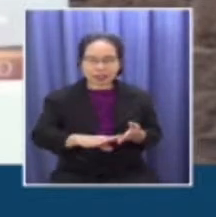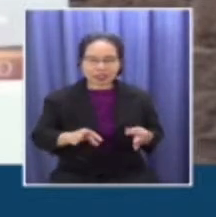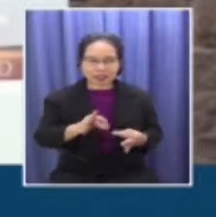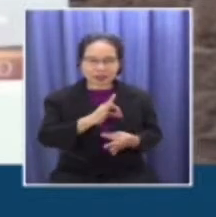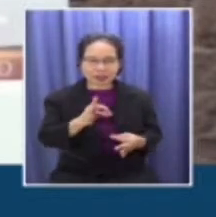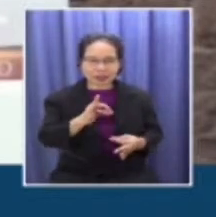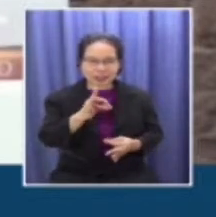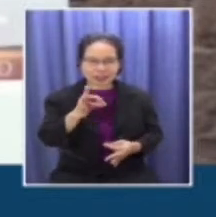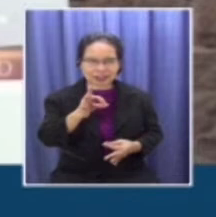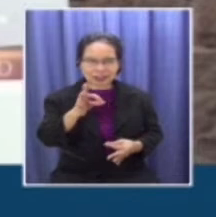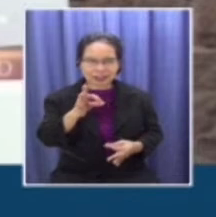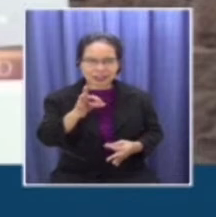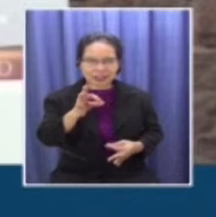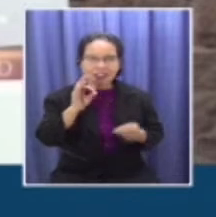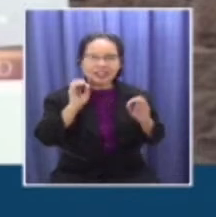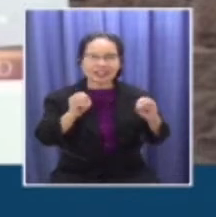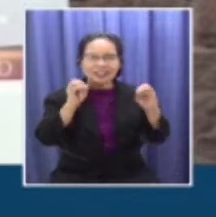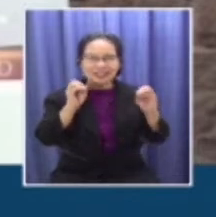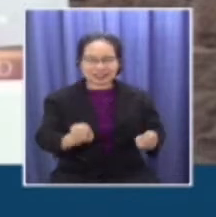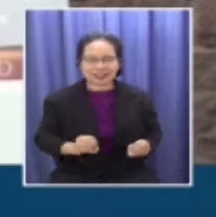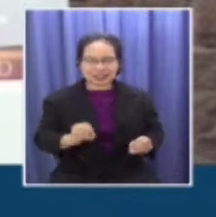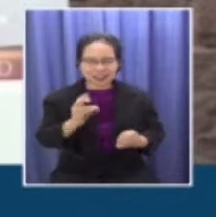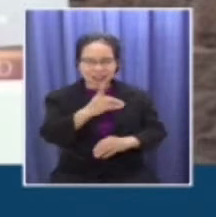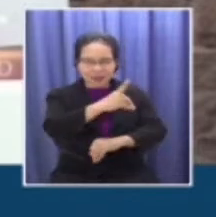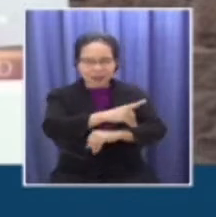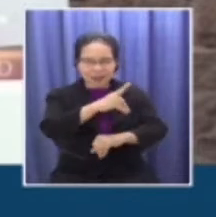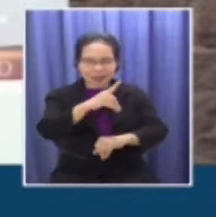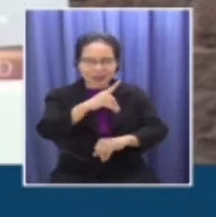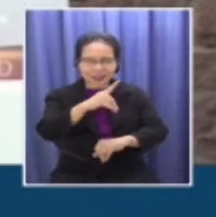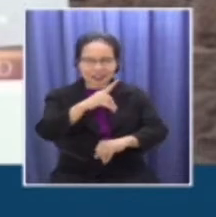wɔn kunkum wɔn ho na